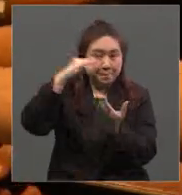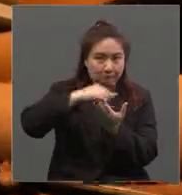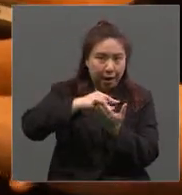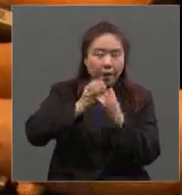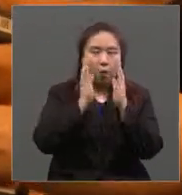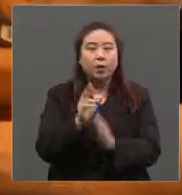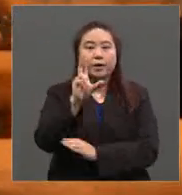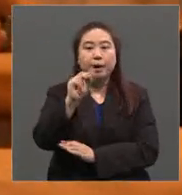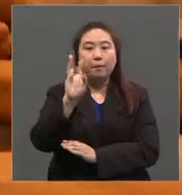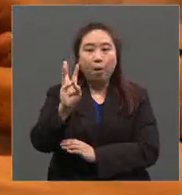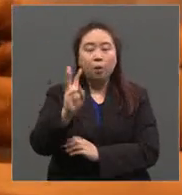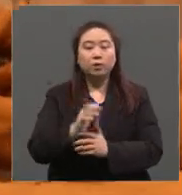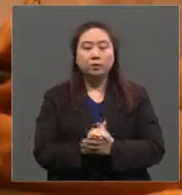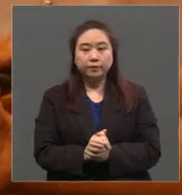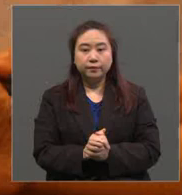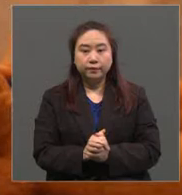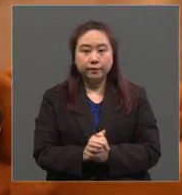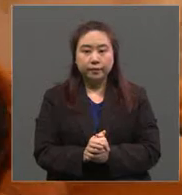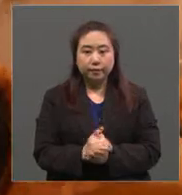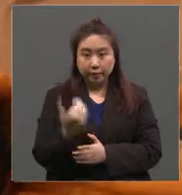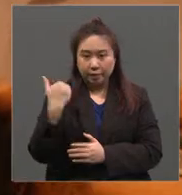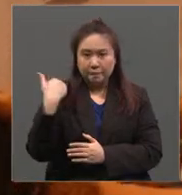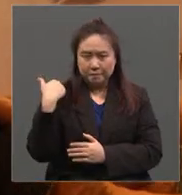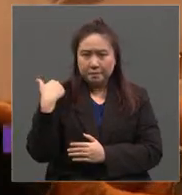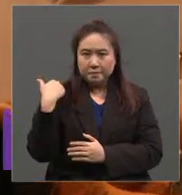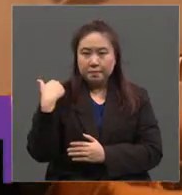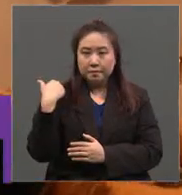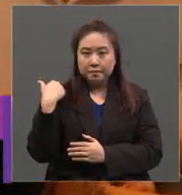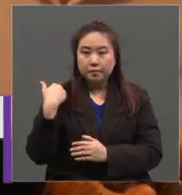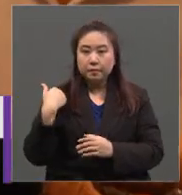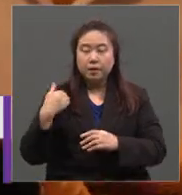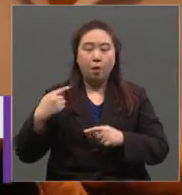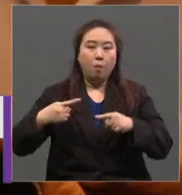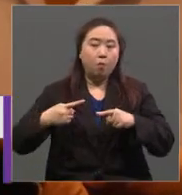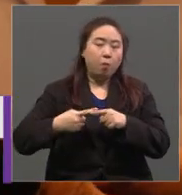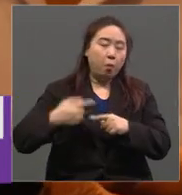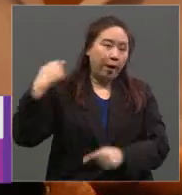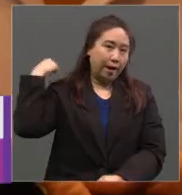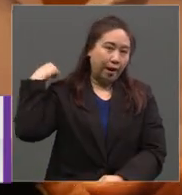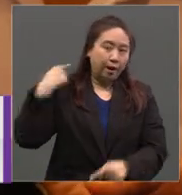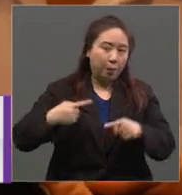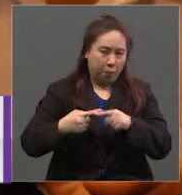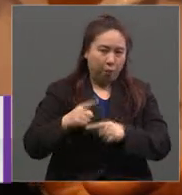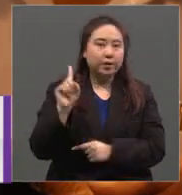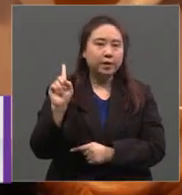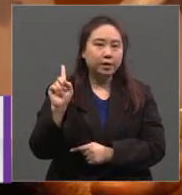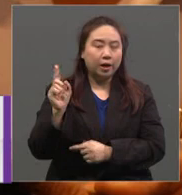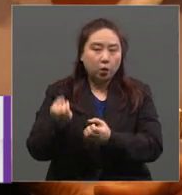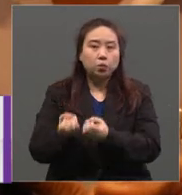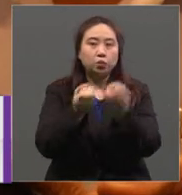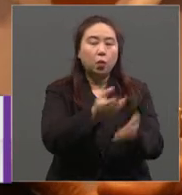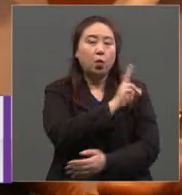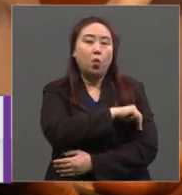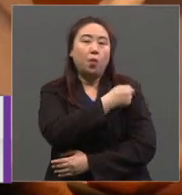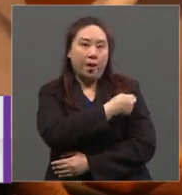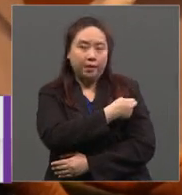36ท่านนะครับแล้วก็มีอยู่1ท่านที่มีอาการปวดหลังนะครับก็ได้ส่งตัวไปรักษาต่อที่โรงพยาบ